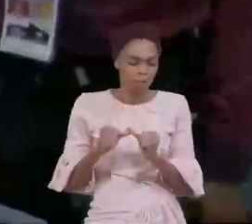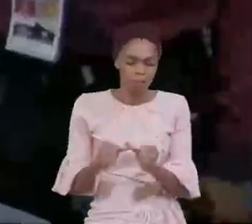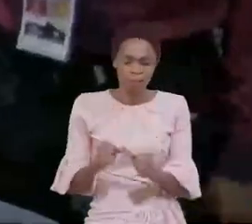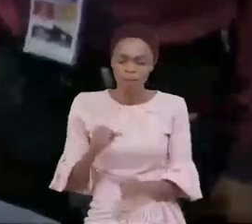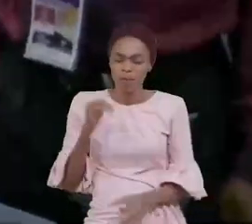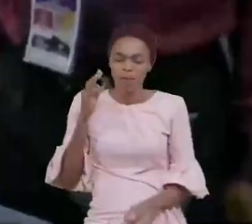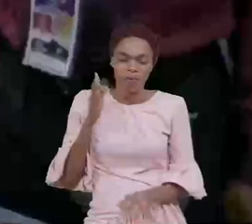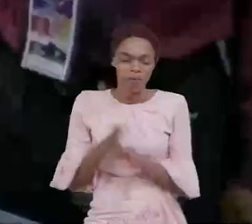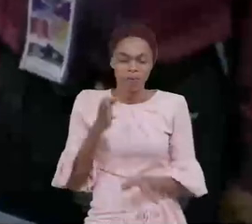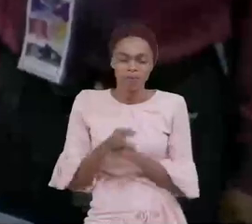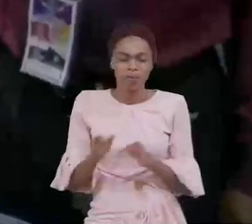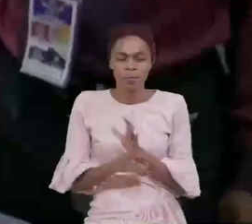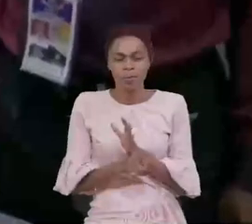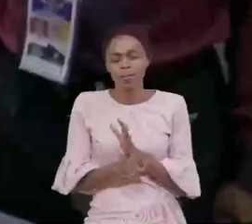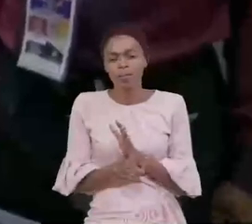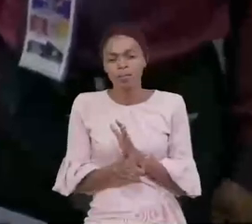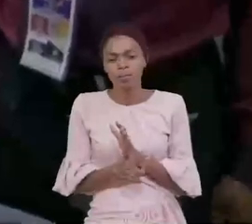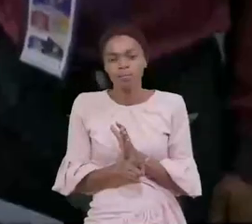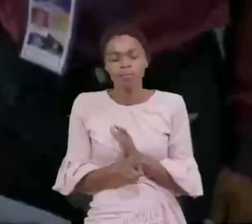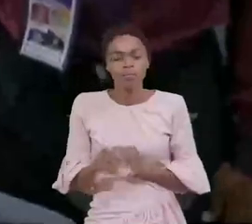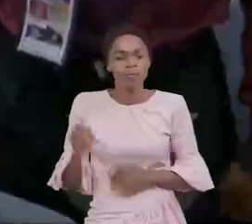Une fidélité persévérante